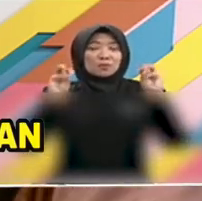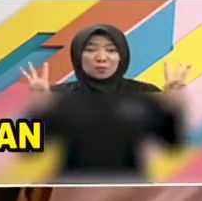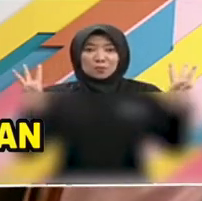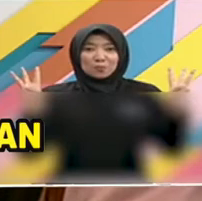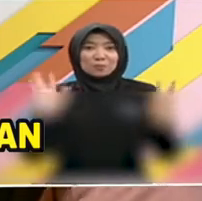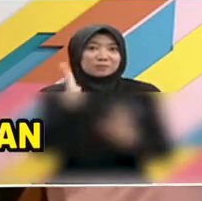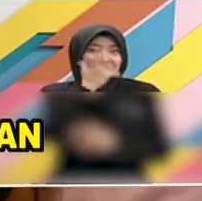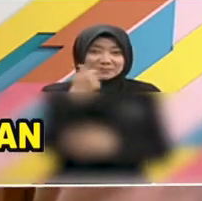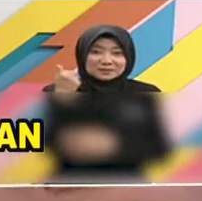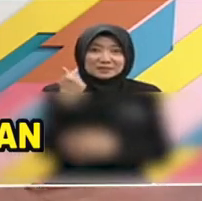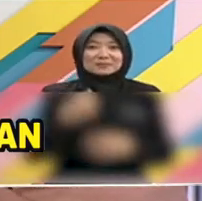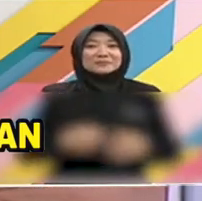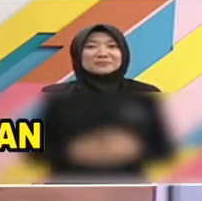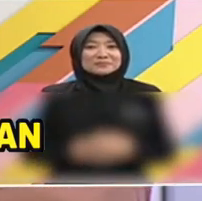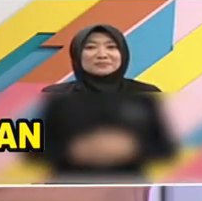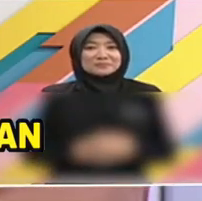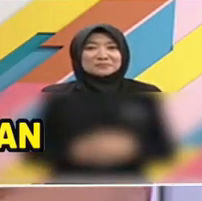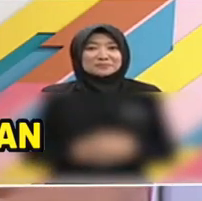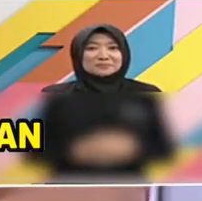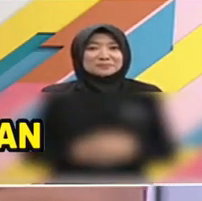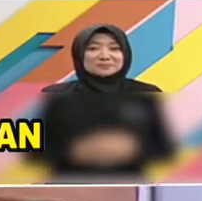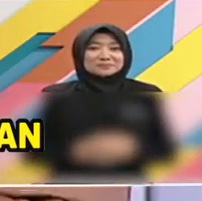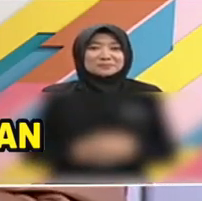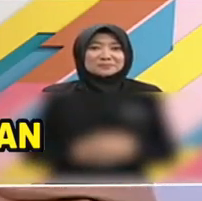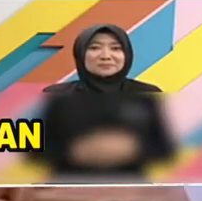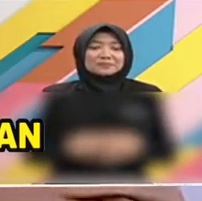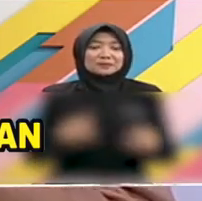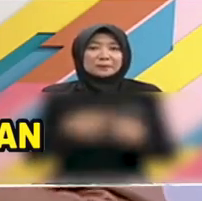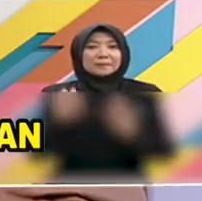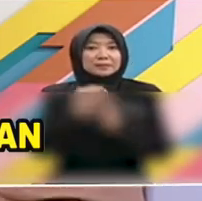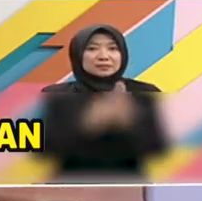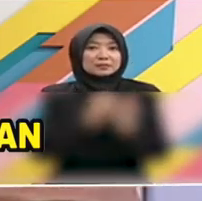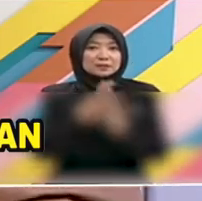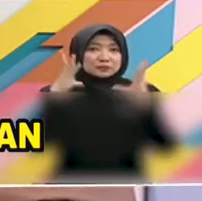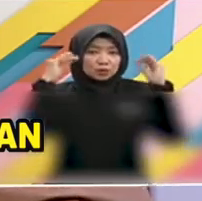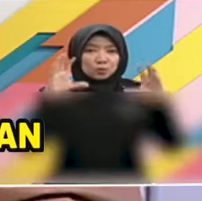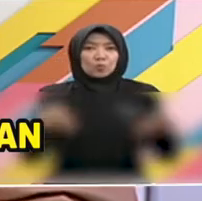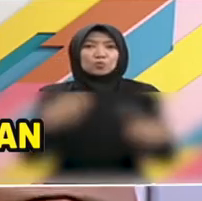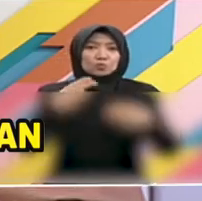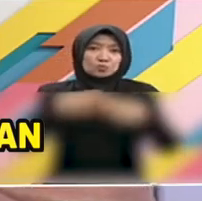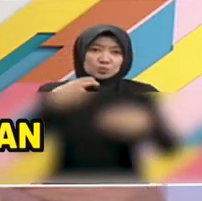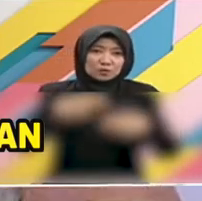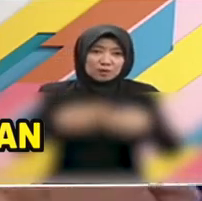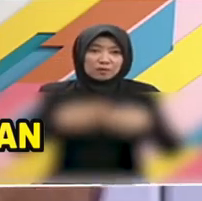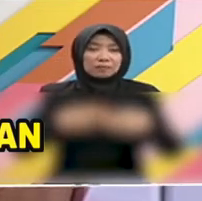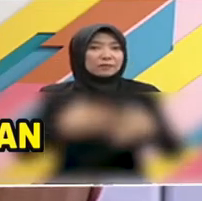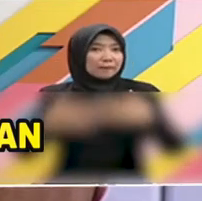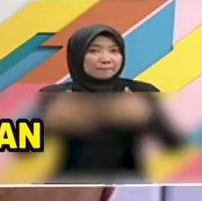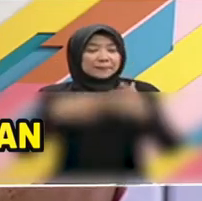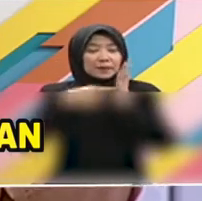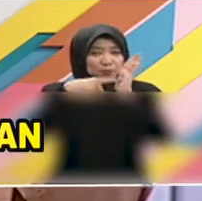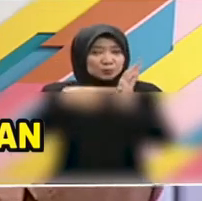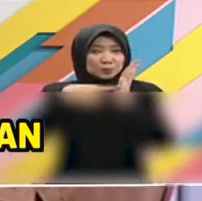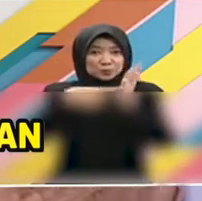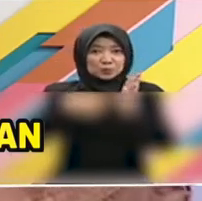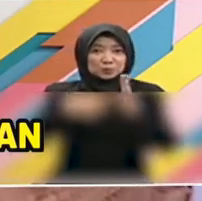terus. Wow terus. Yang ini agak susah sikit lah sebenarnya. Kita lihat. Okey, kita lihat. Okay, cikgu tunjukkan kepada penonton kita sedikit di rumah.